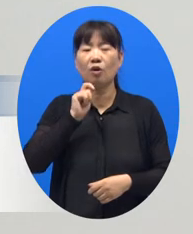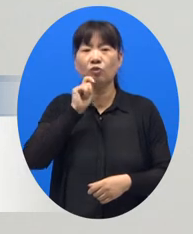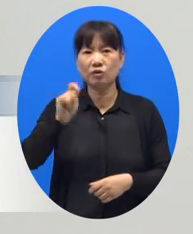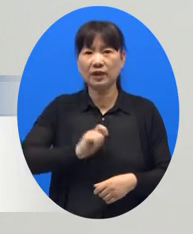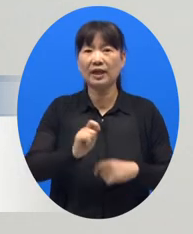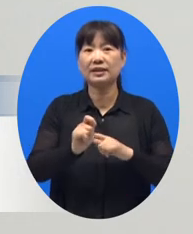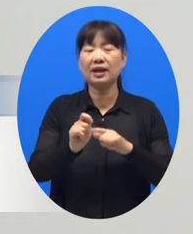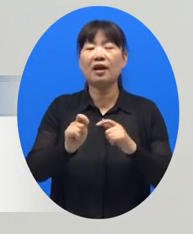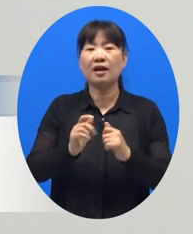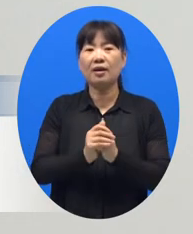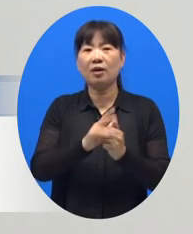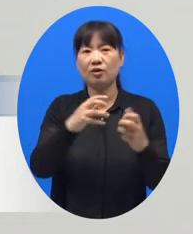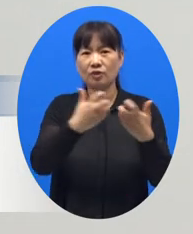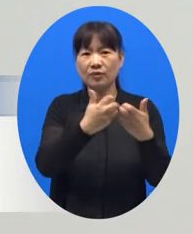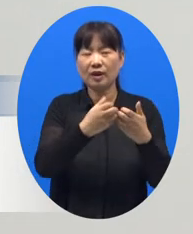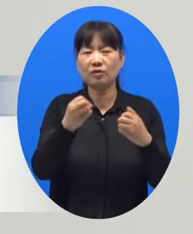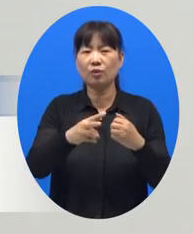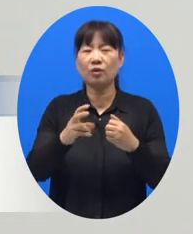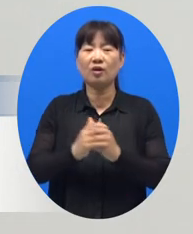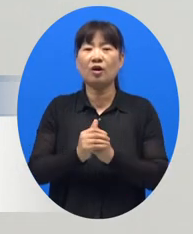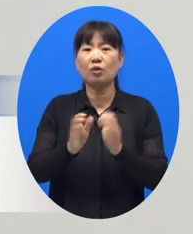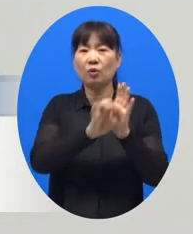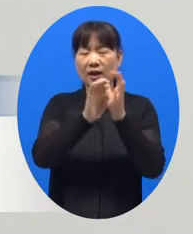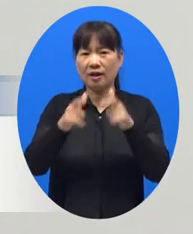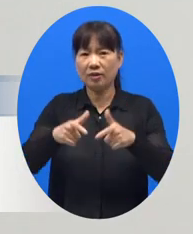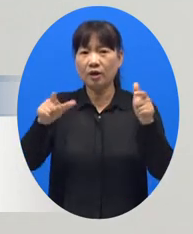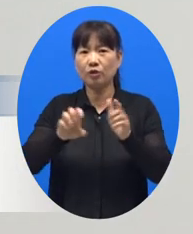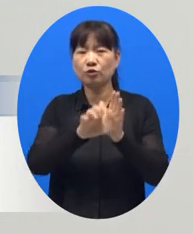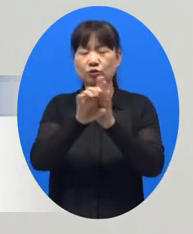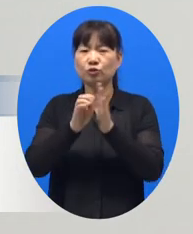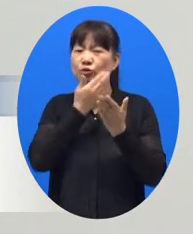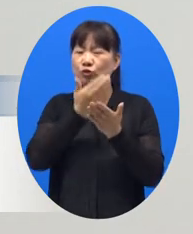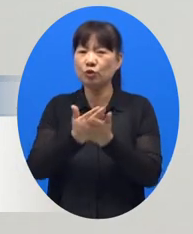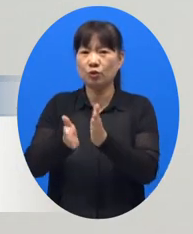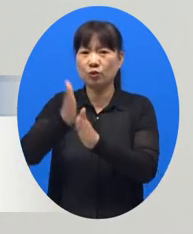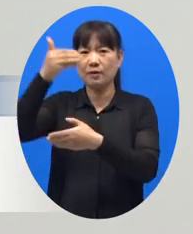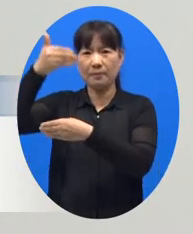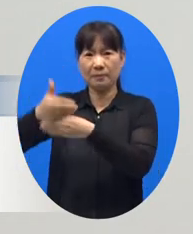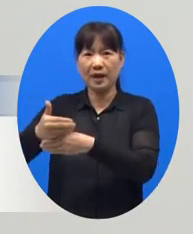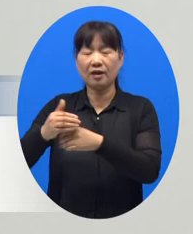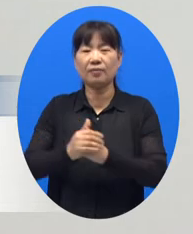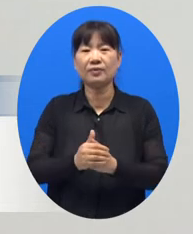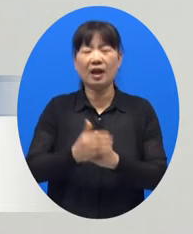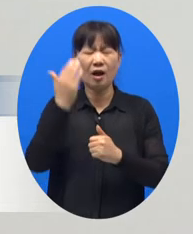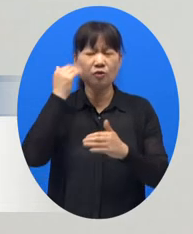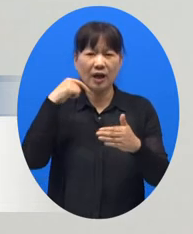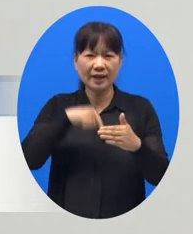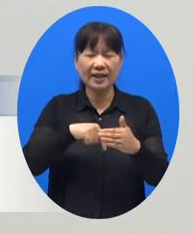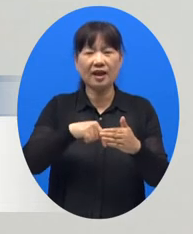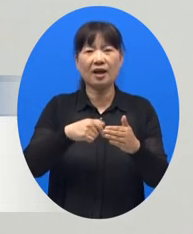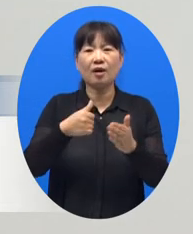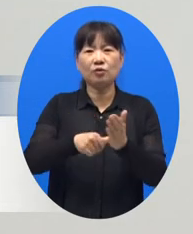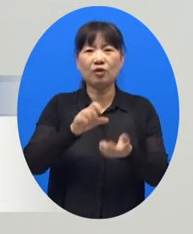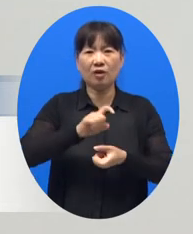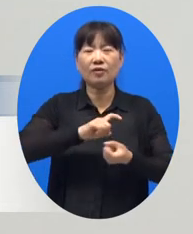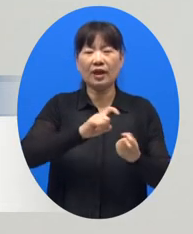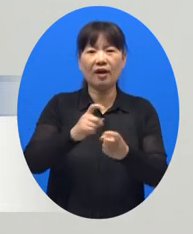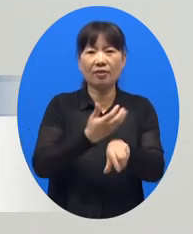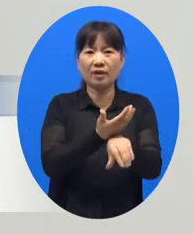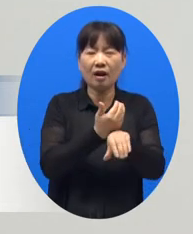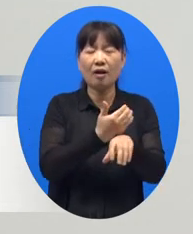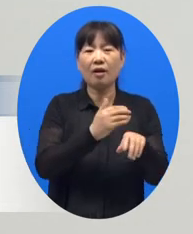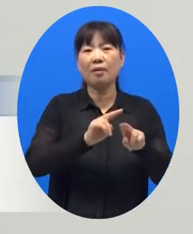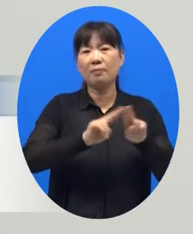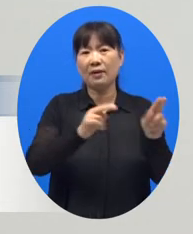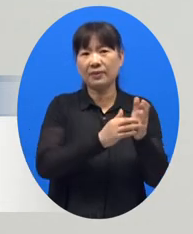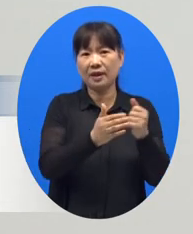코로나19 확산으로 인한 중국의 주요 도시 봉쇄, 그리고 국내적으로 화물연대 파업 등으로 인해서 수출을 주력으로 하는